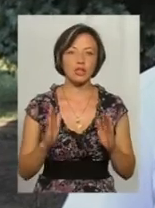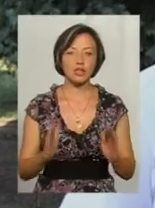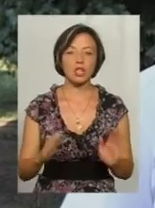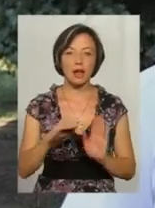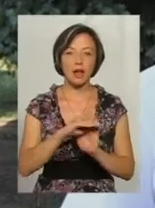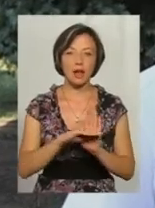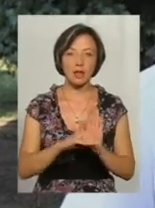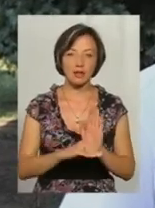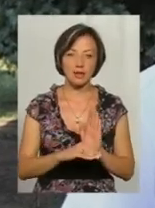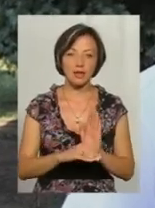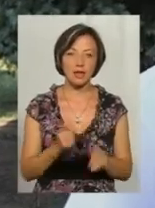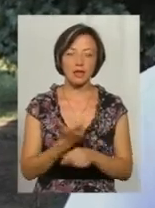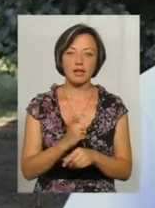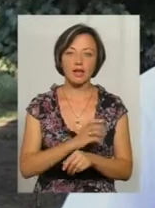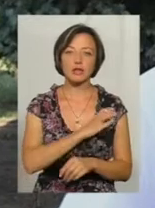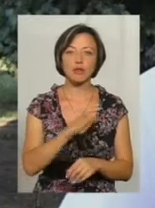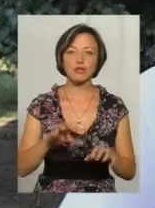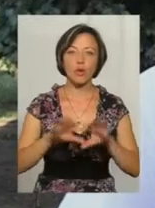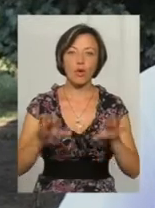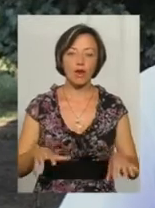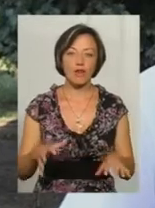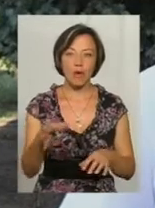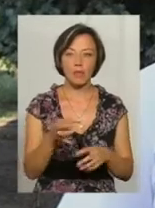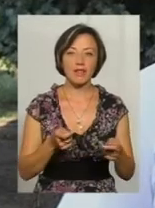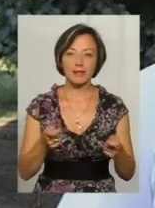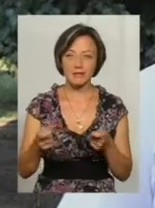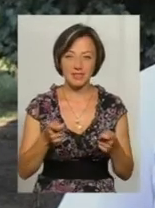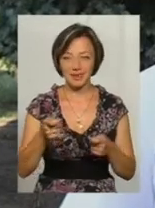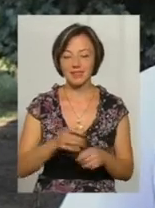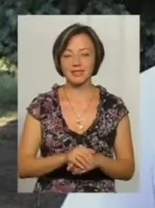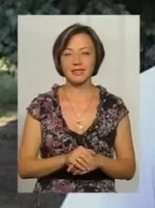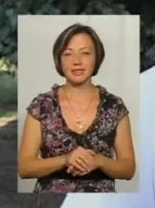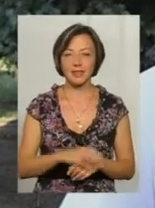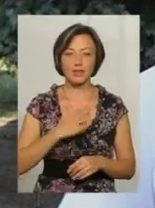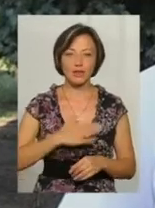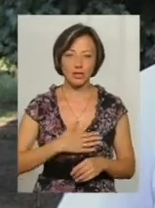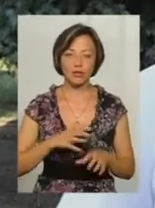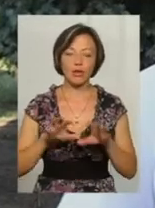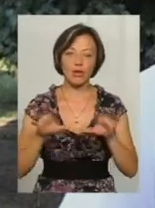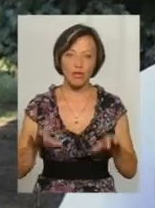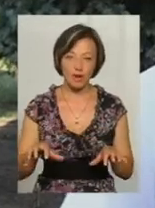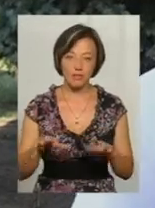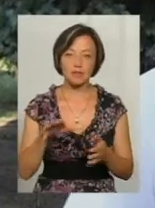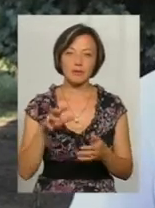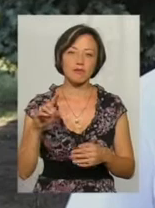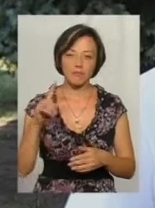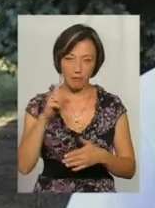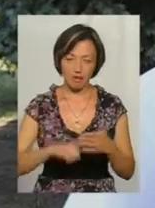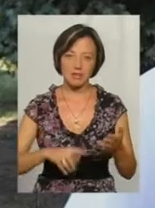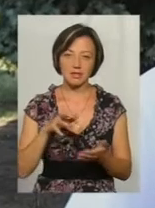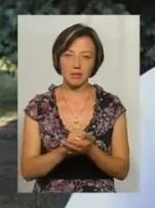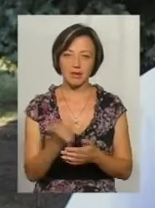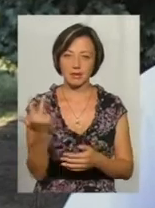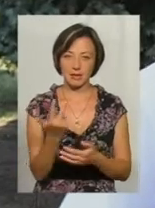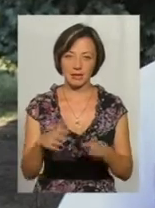рейтинг найзаможніших голів облдержадміністрації, в яким наш пан Корнійчук впевнено займає